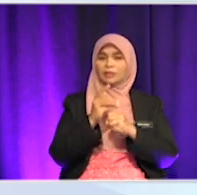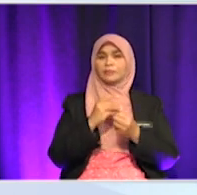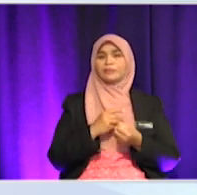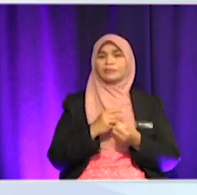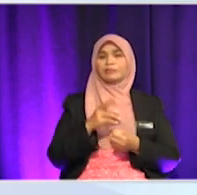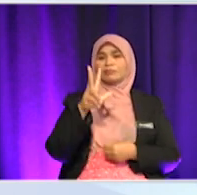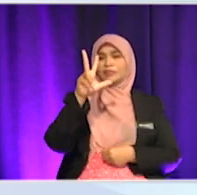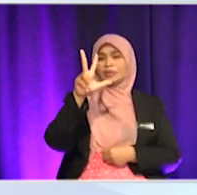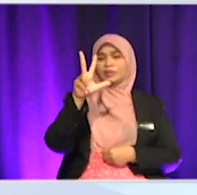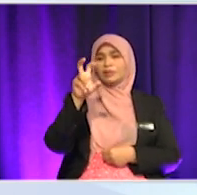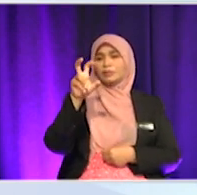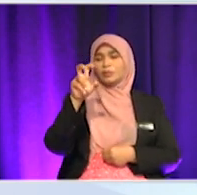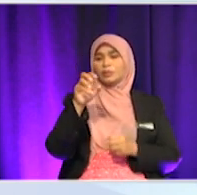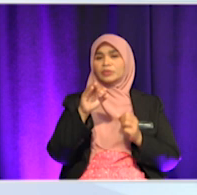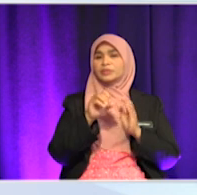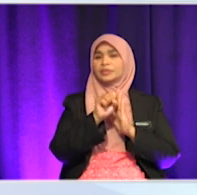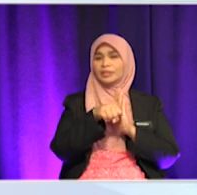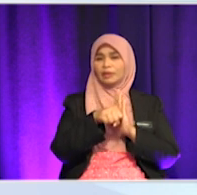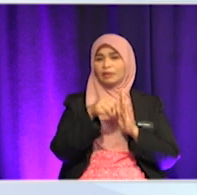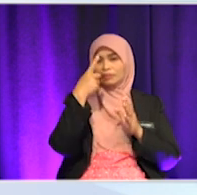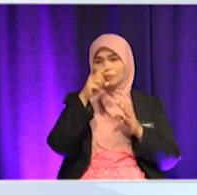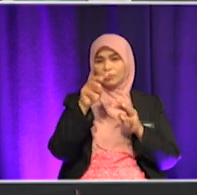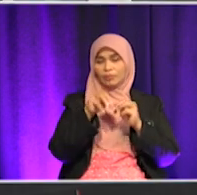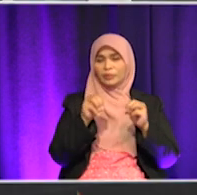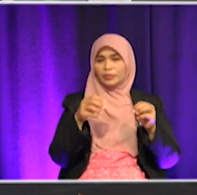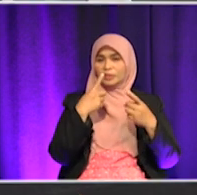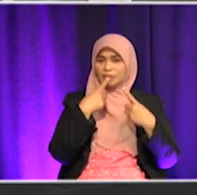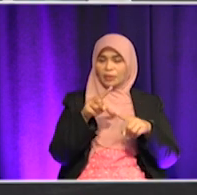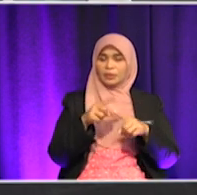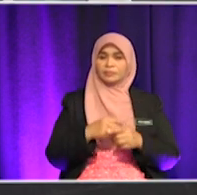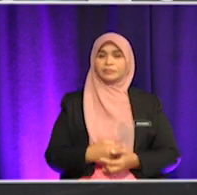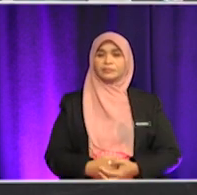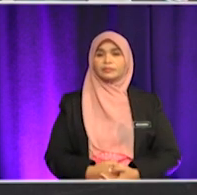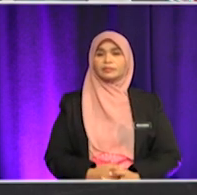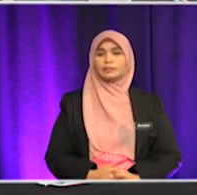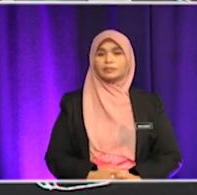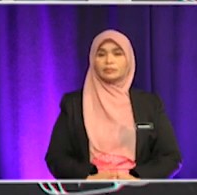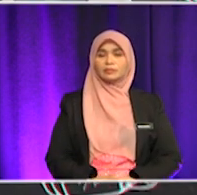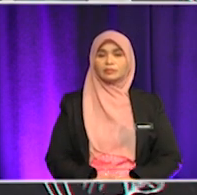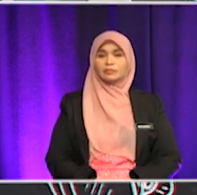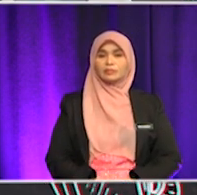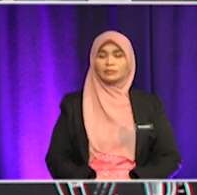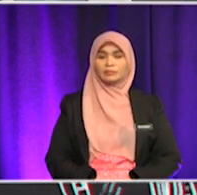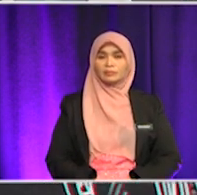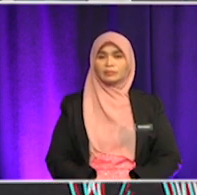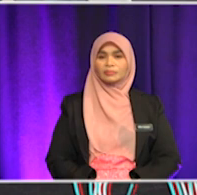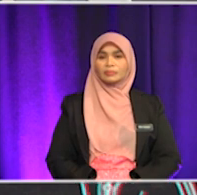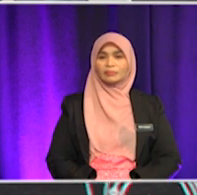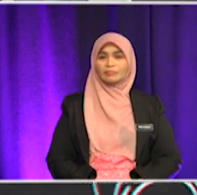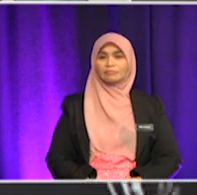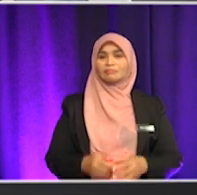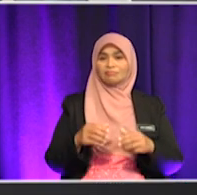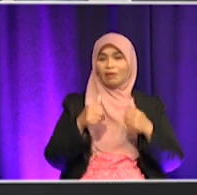30 saat cukup tak untuk murid-murid jawab? Cukup. Bagus. Anggut lagi sekali, bagus. Dah cemerlang murid-murid cikgu hari